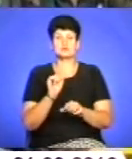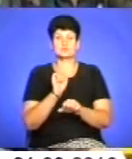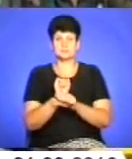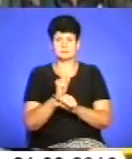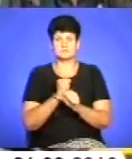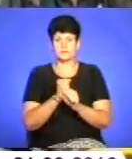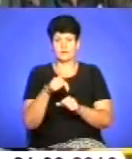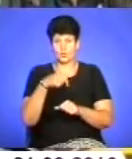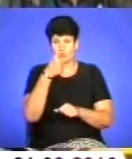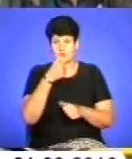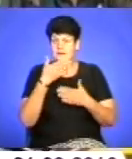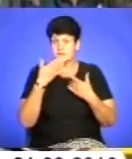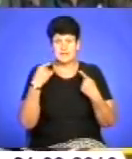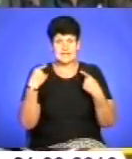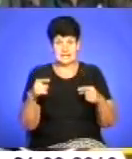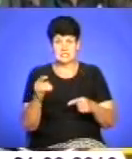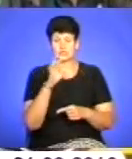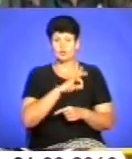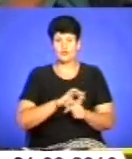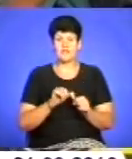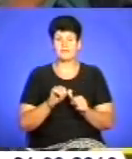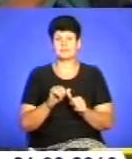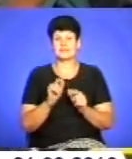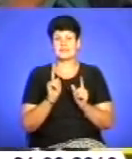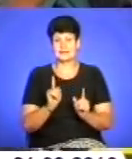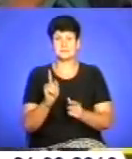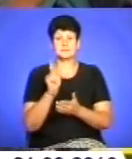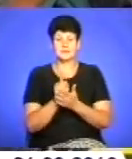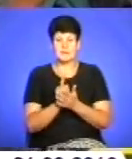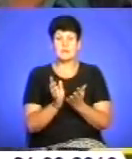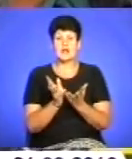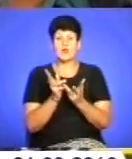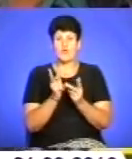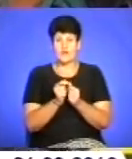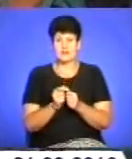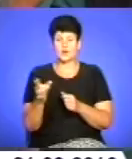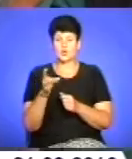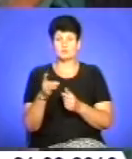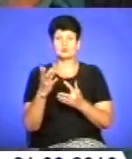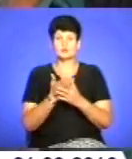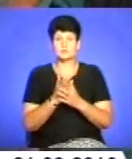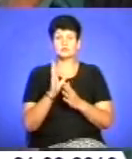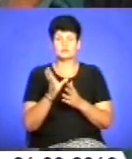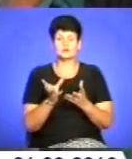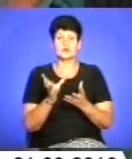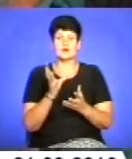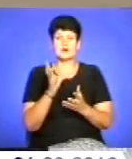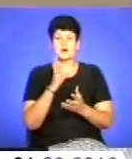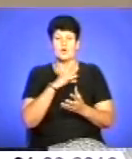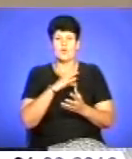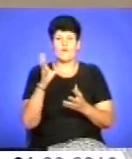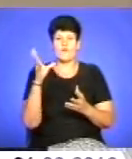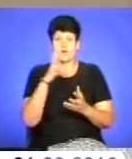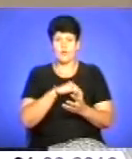цього року і не мають інших доходів, крім пенсії, при розрахунку розміру субсидії не враховуватимуть дохід за увесь минулий рік,